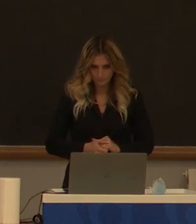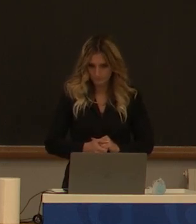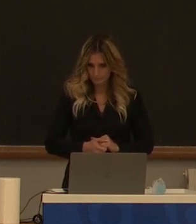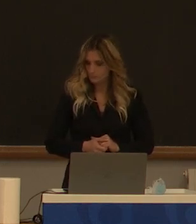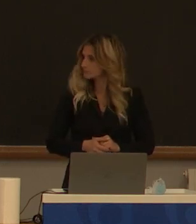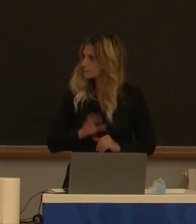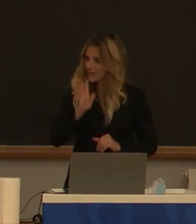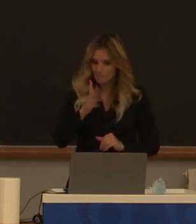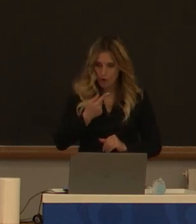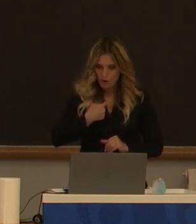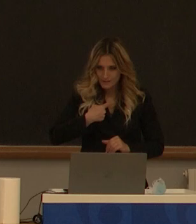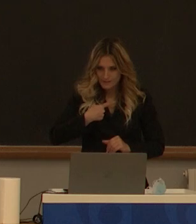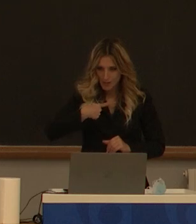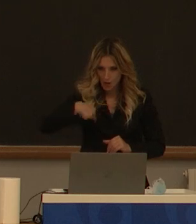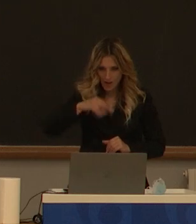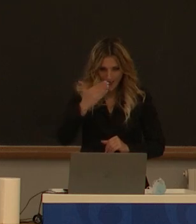un errore noi, non lo so.